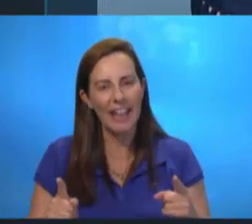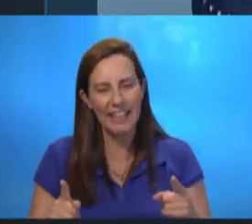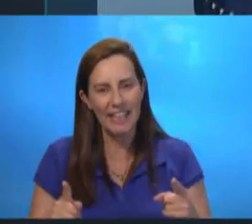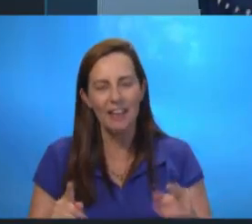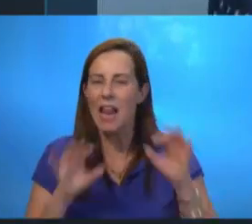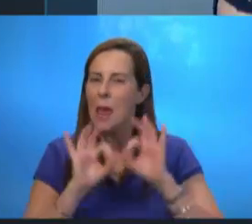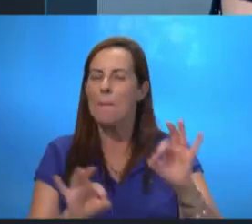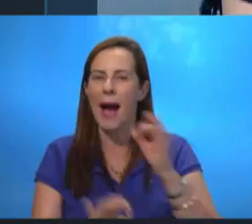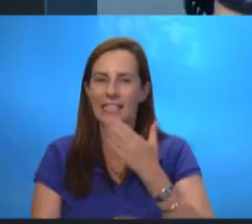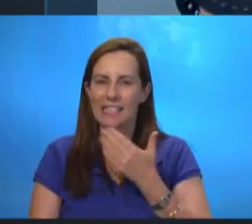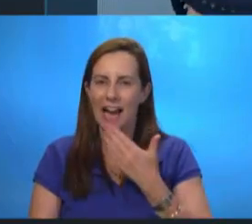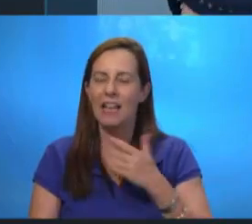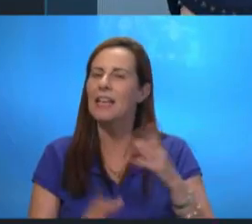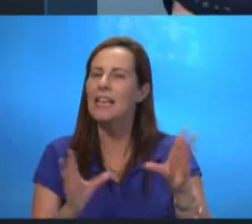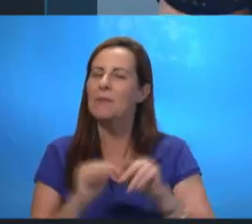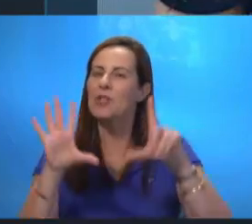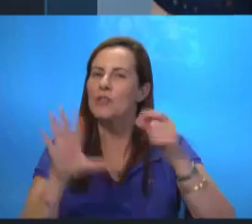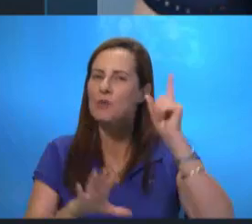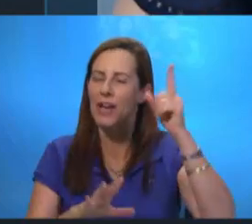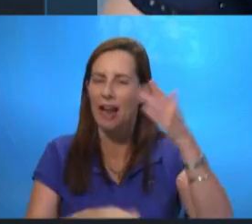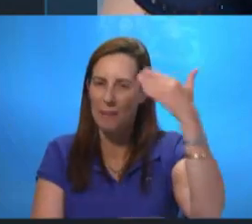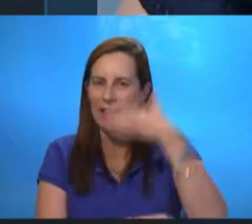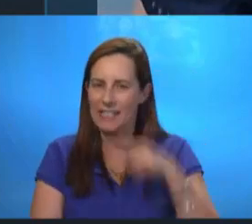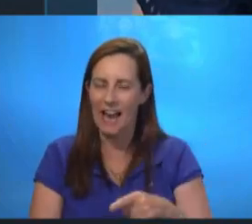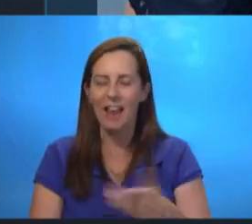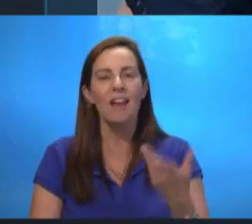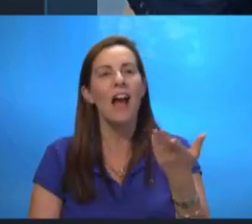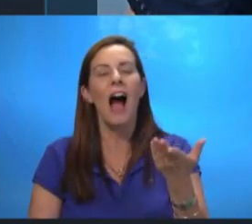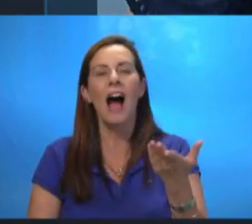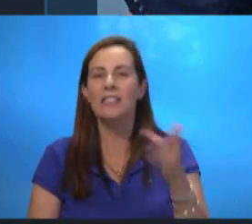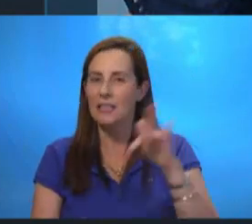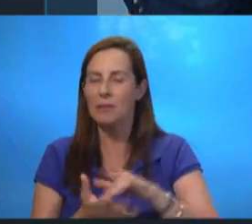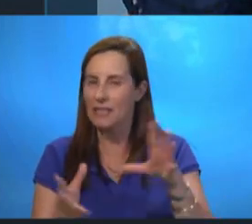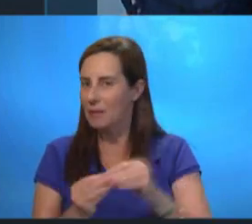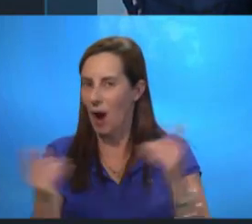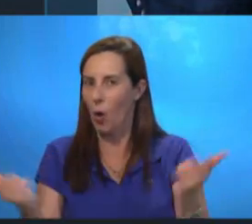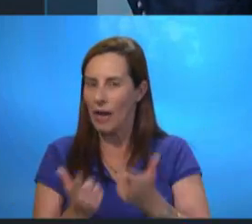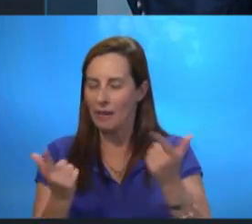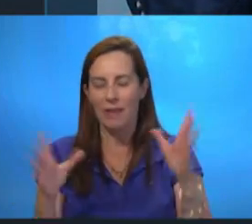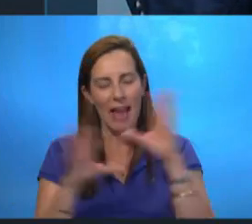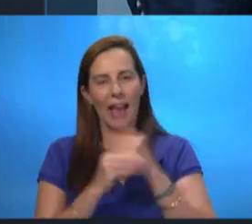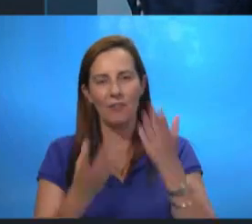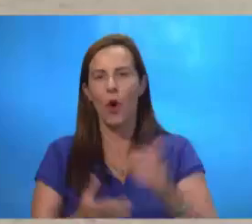למען ישראל, בסימן 70 למדינה, ודניאל זירי נמצאת שם עם החוגגים. ערב טוב, דניאל.